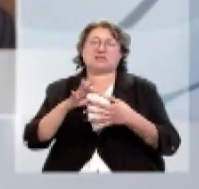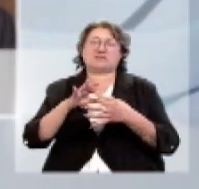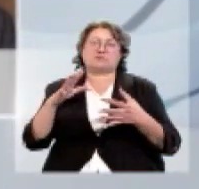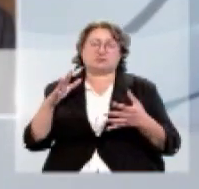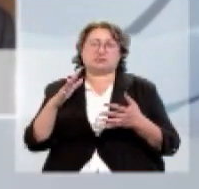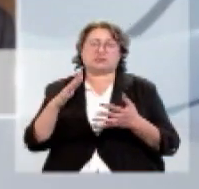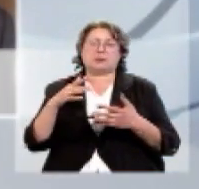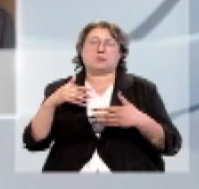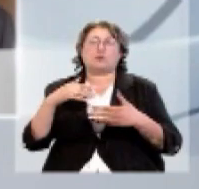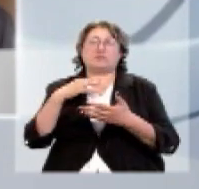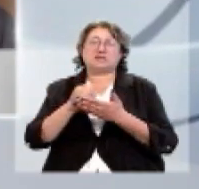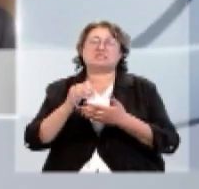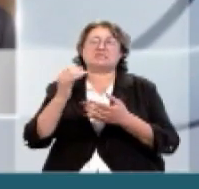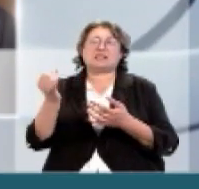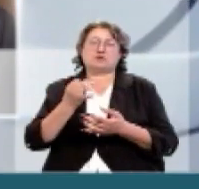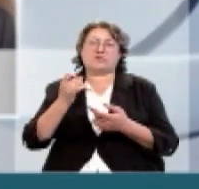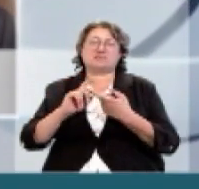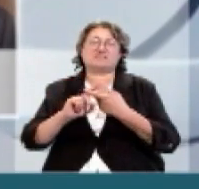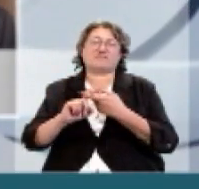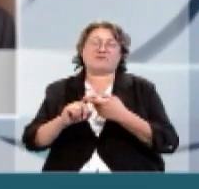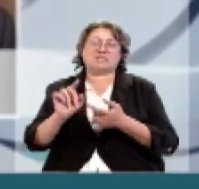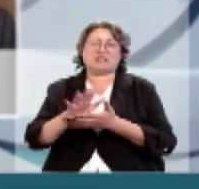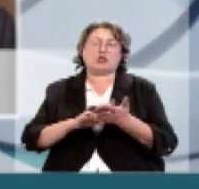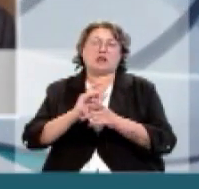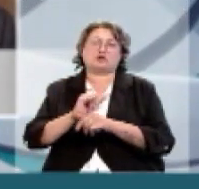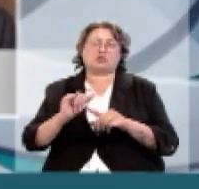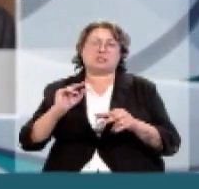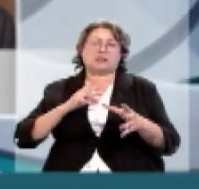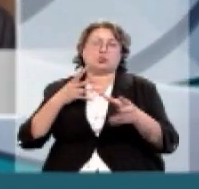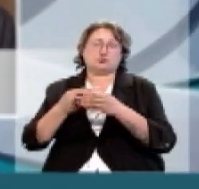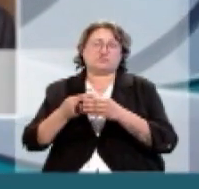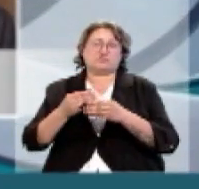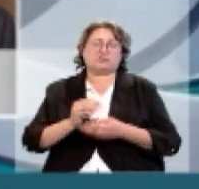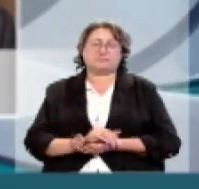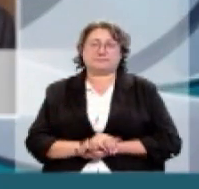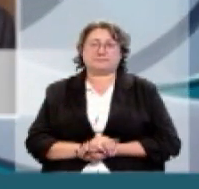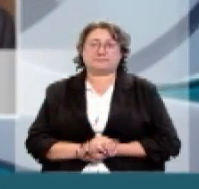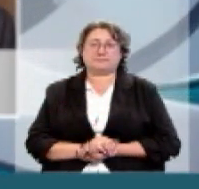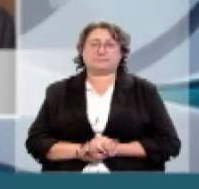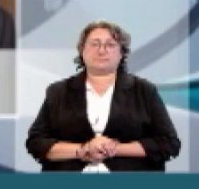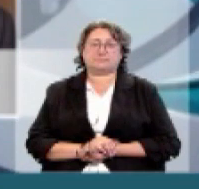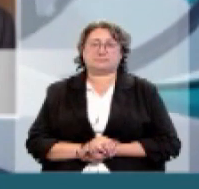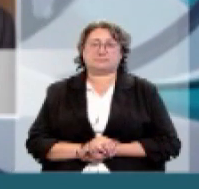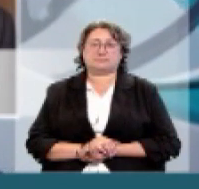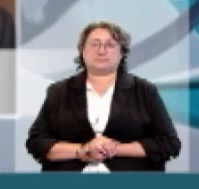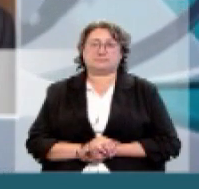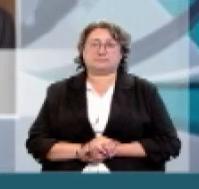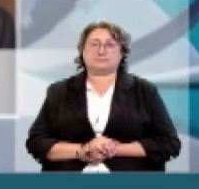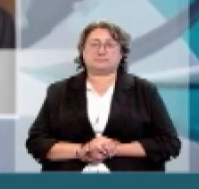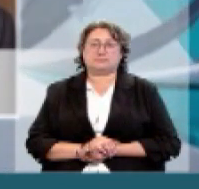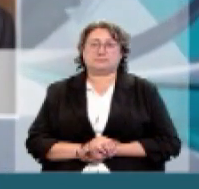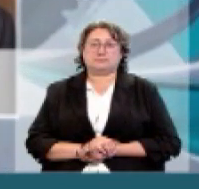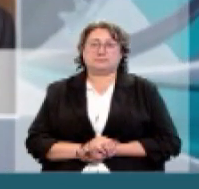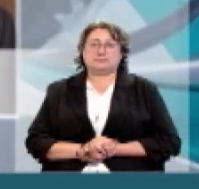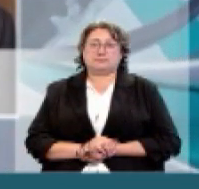тәуелсіздік күнімен құттықтап жеделхат жолдады. Мемлекет басшысы еліміздің Индонезиямен арадағы ынтымақтастық одан әрі кеңейтуге мүдделі